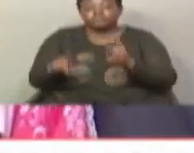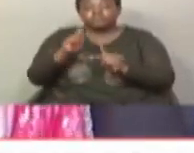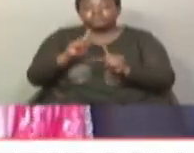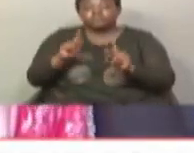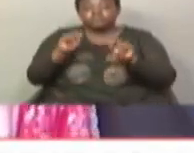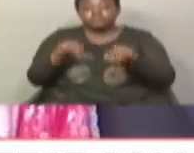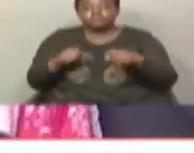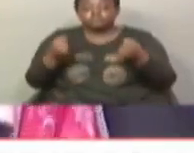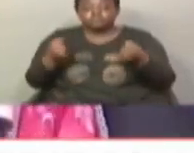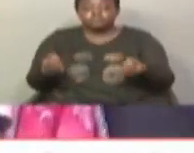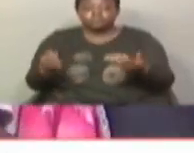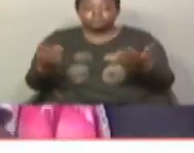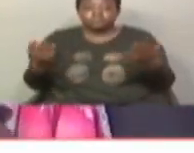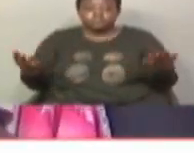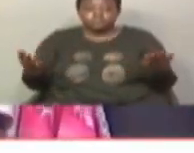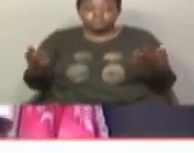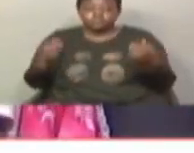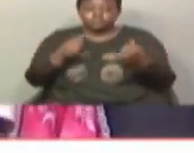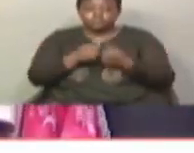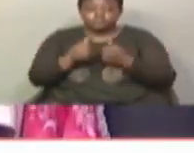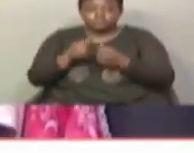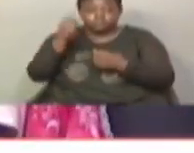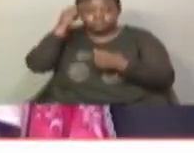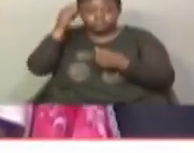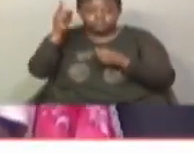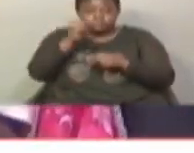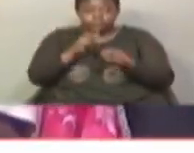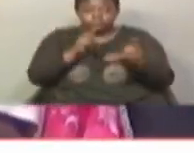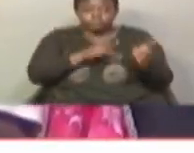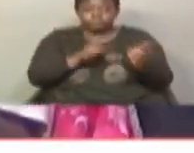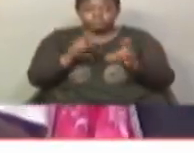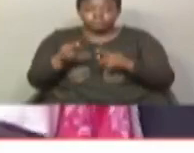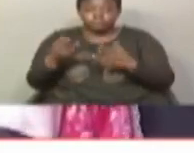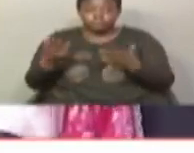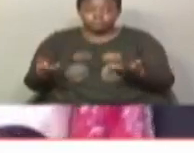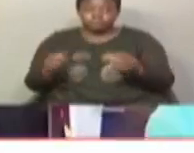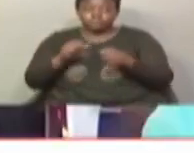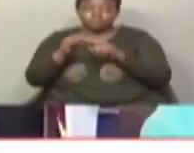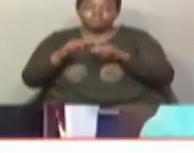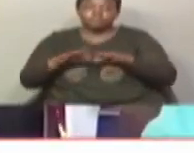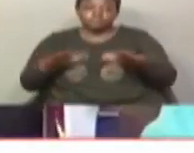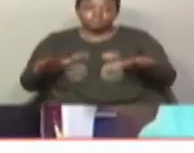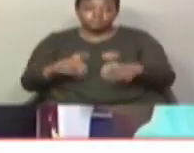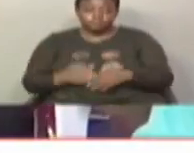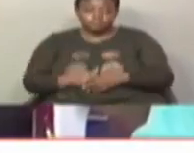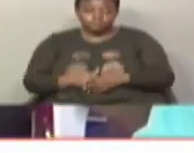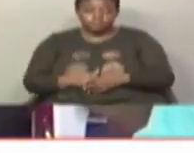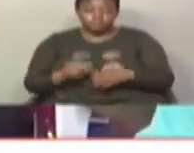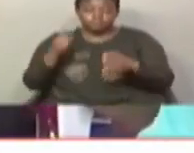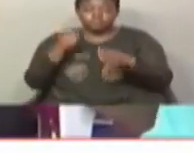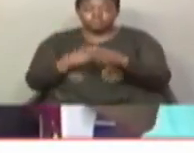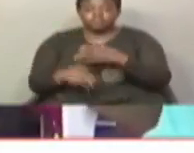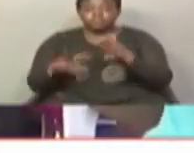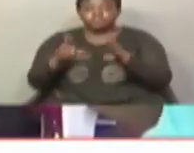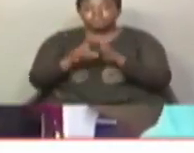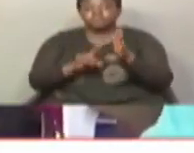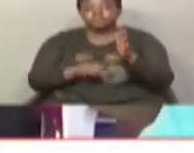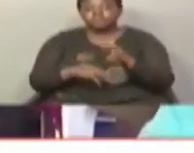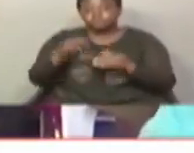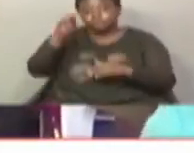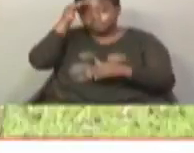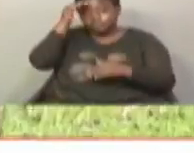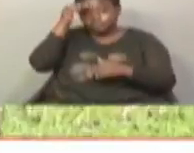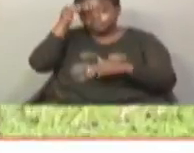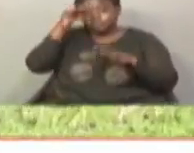kufa kumulamu kukula nidira abantu ababu lijunga wako kwanyizibwa kubibanja adegezi zanga biyali mitu kufuna lipota ya polisi kongiri yokuza